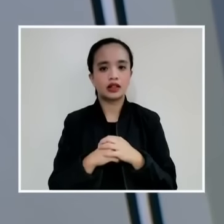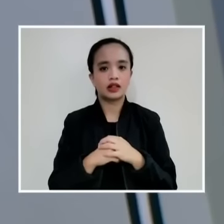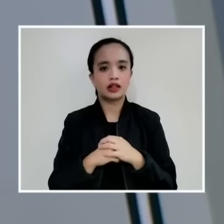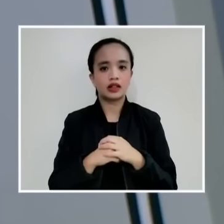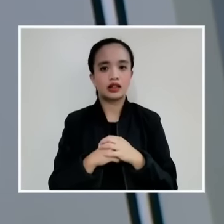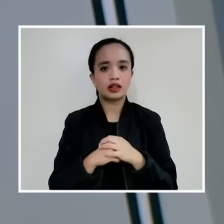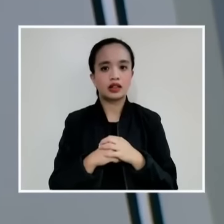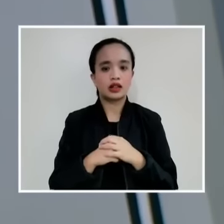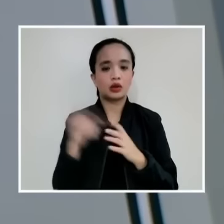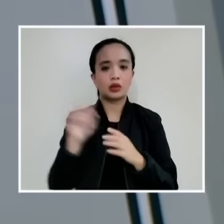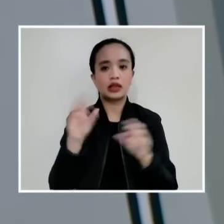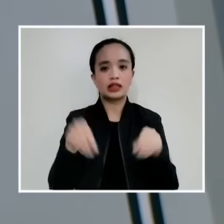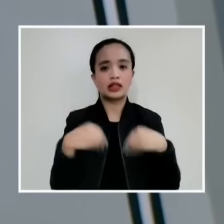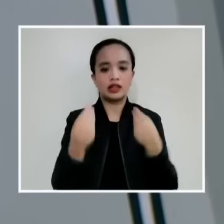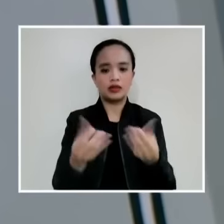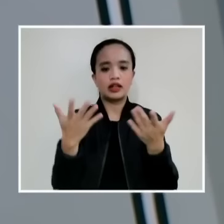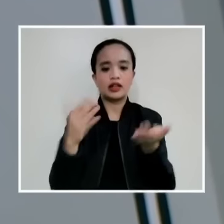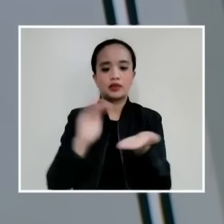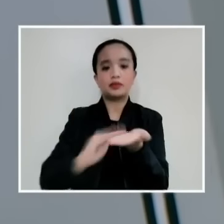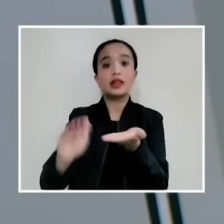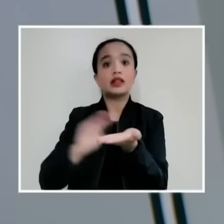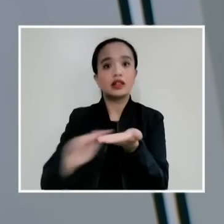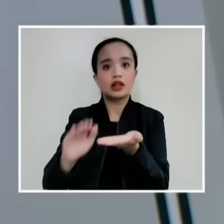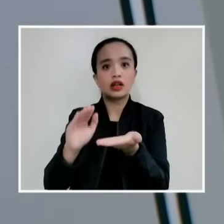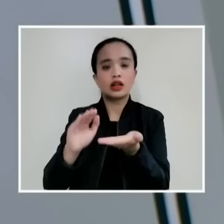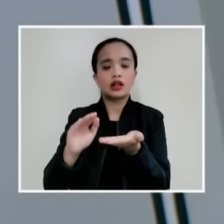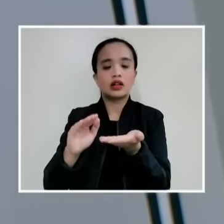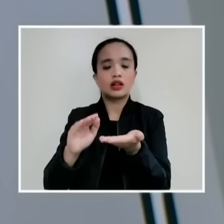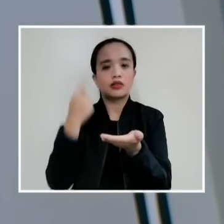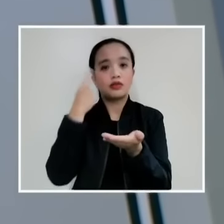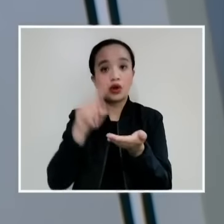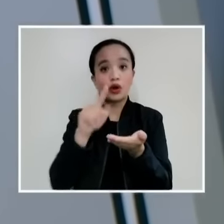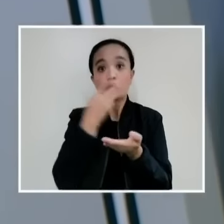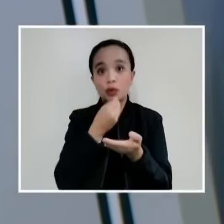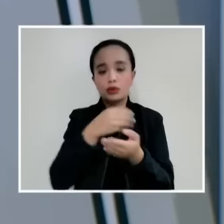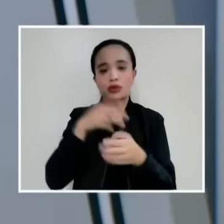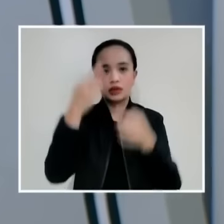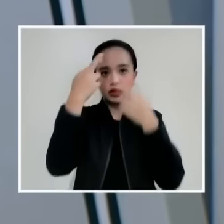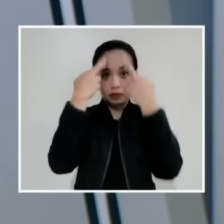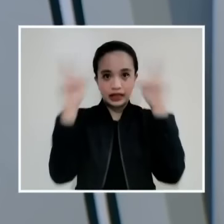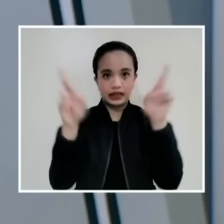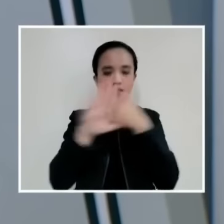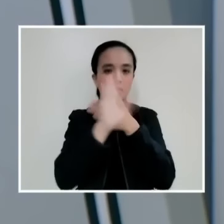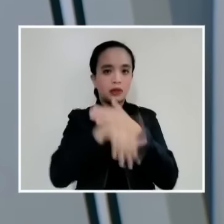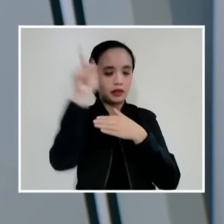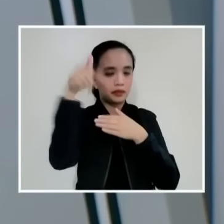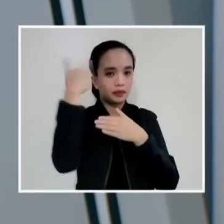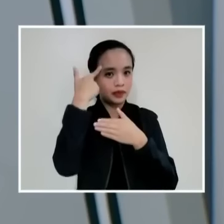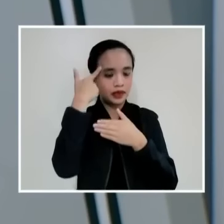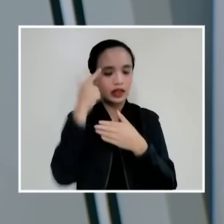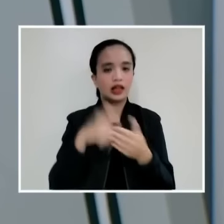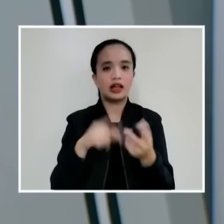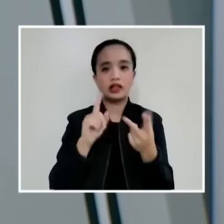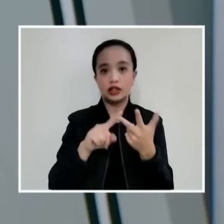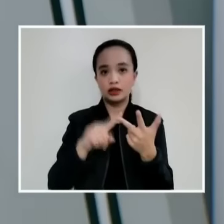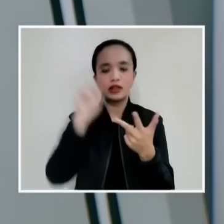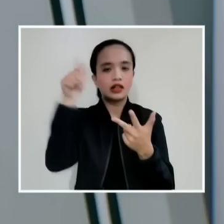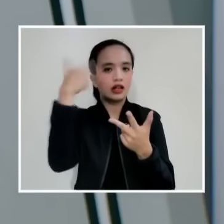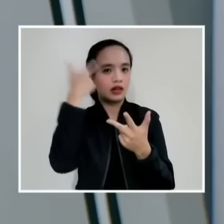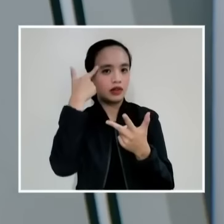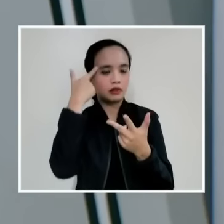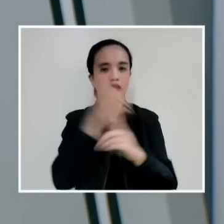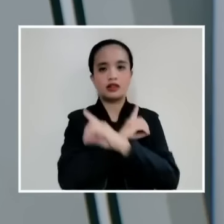amnestiya sa mga dating rebelde na nagpabalik loob sa gobyerno at maging ang defense strategy ng gobyerno. Nagbilin din ang